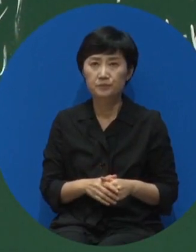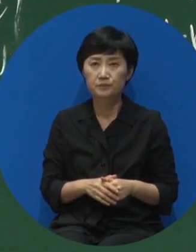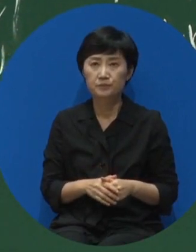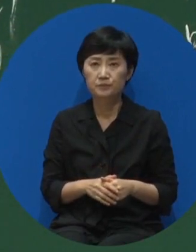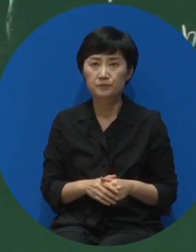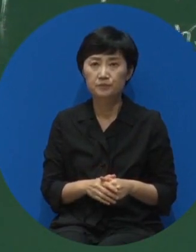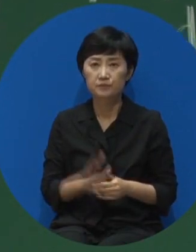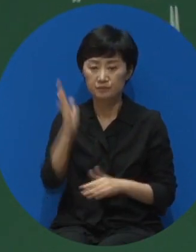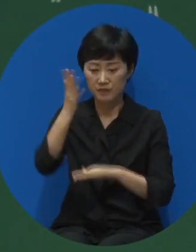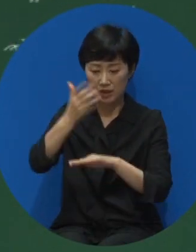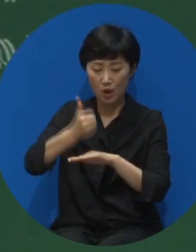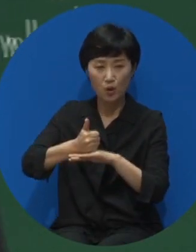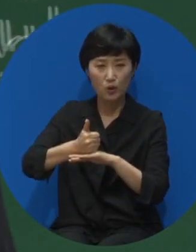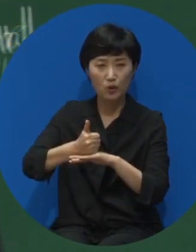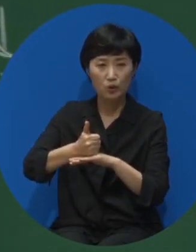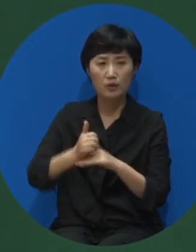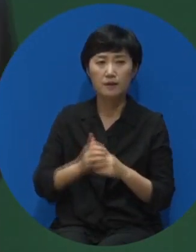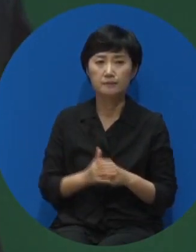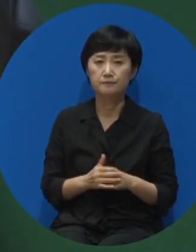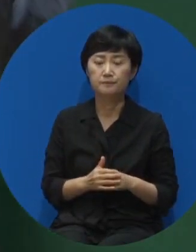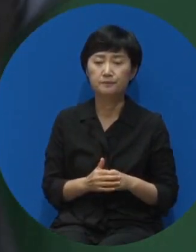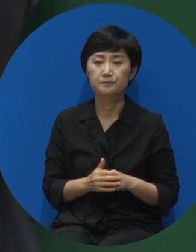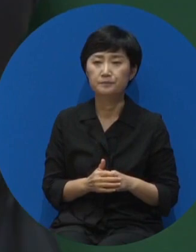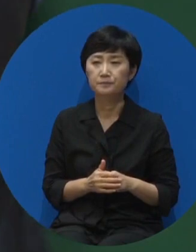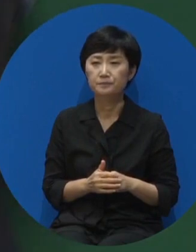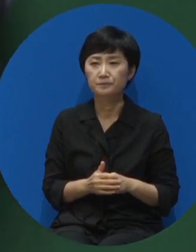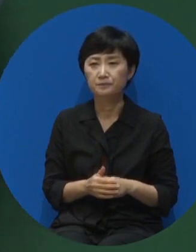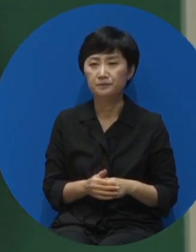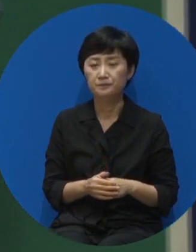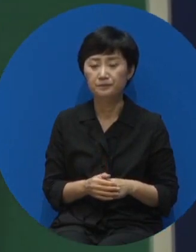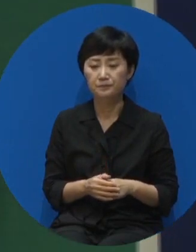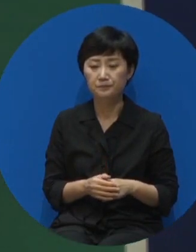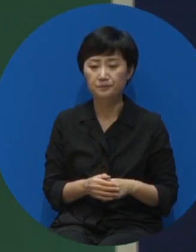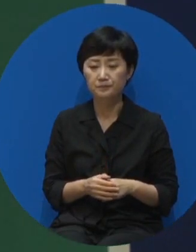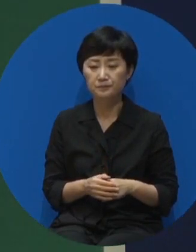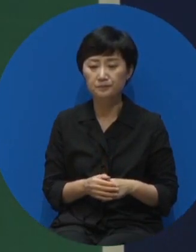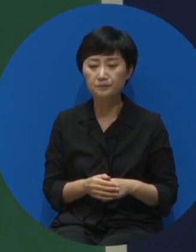결론 맺겠습니다. では 結論です.